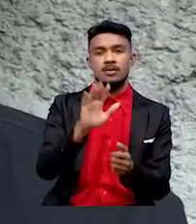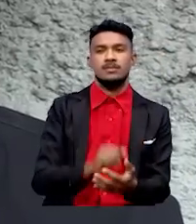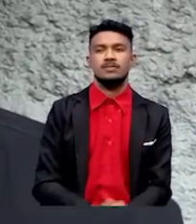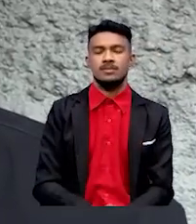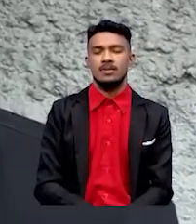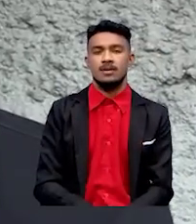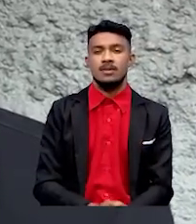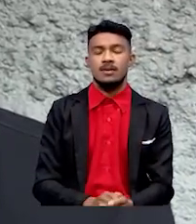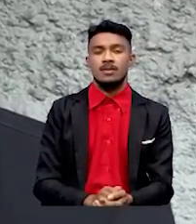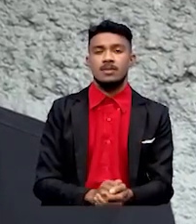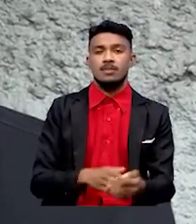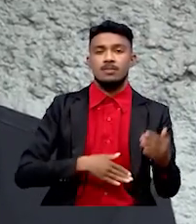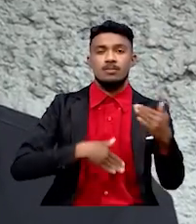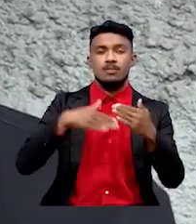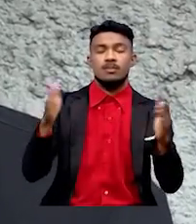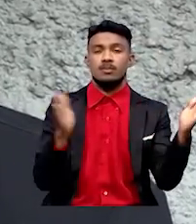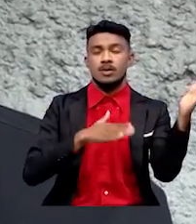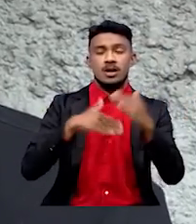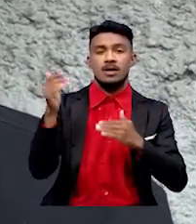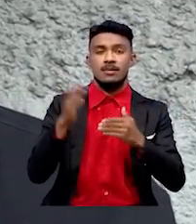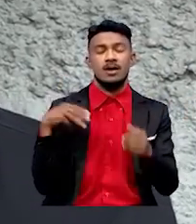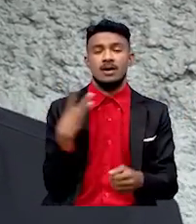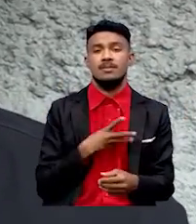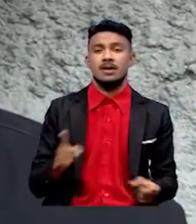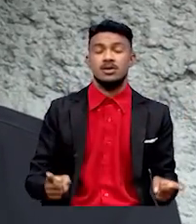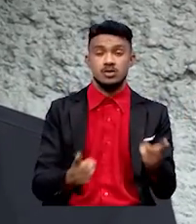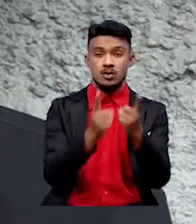problema ami asoro ma kondisi am fatin tamba e